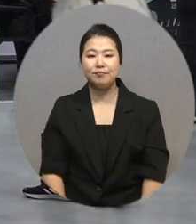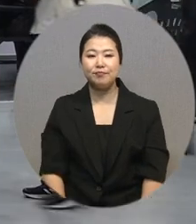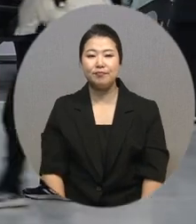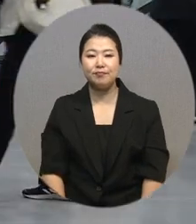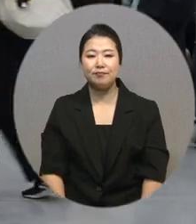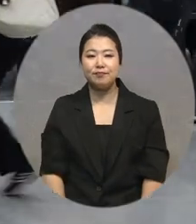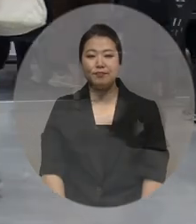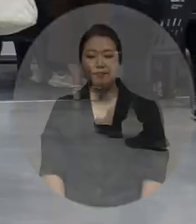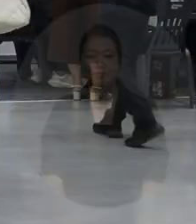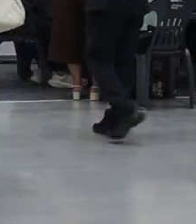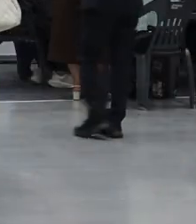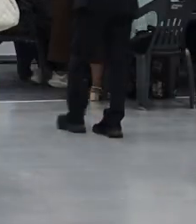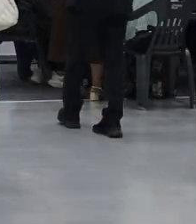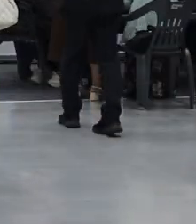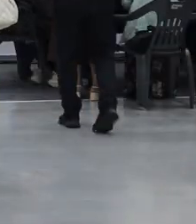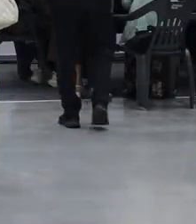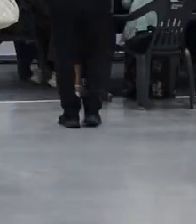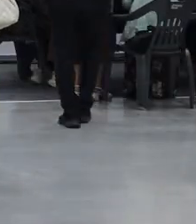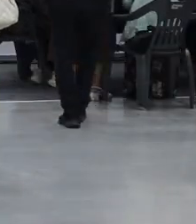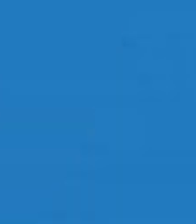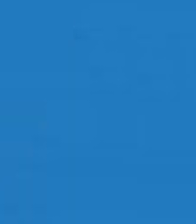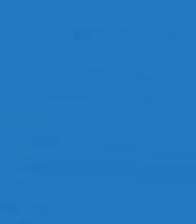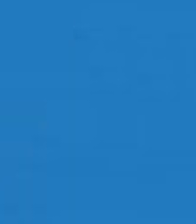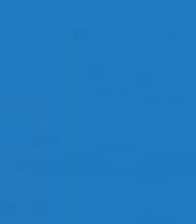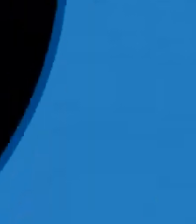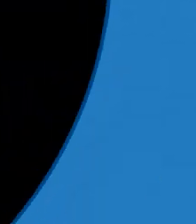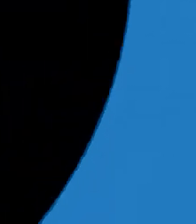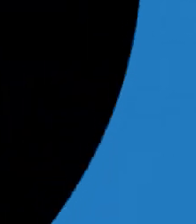복지 tv 뉴스 김지훈입니다